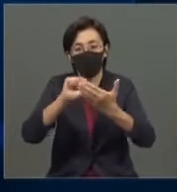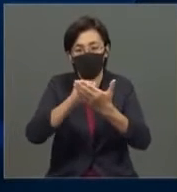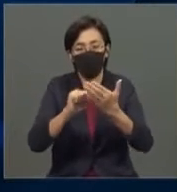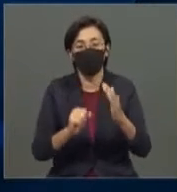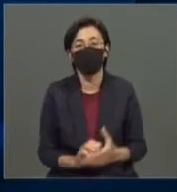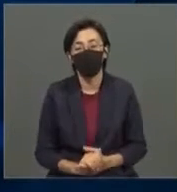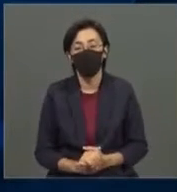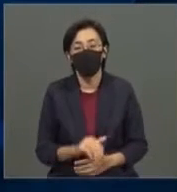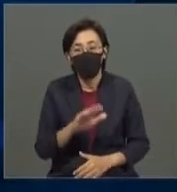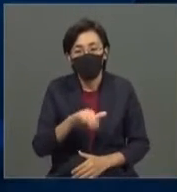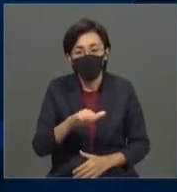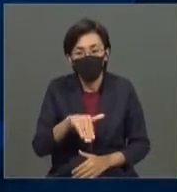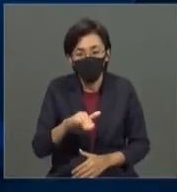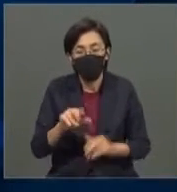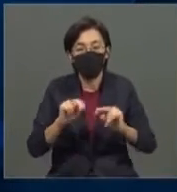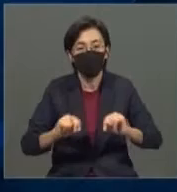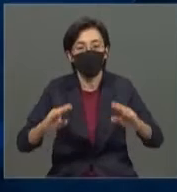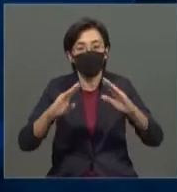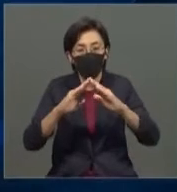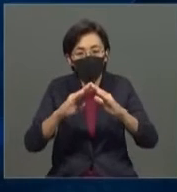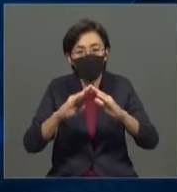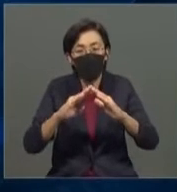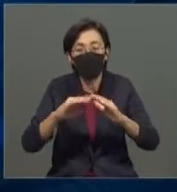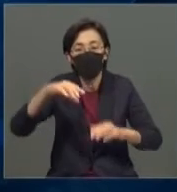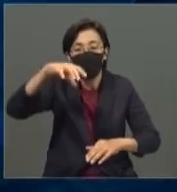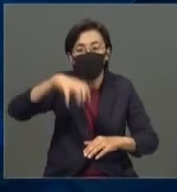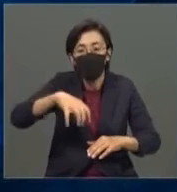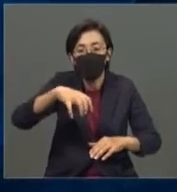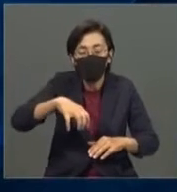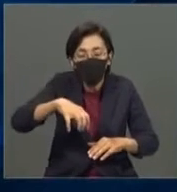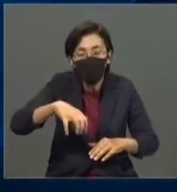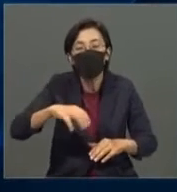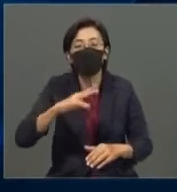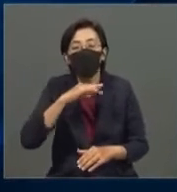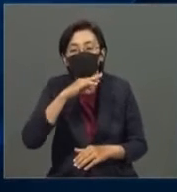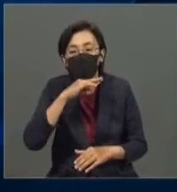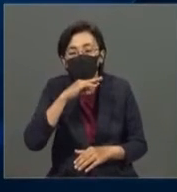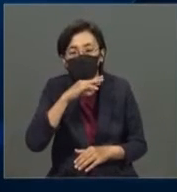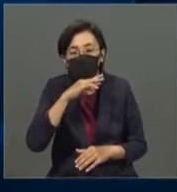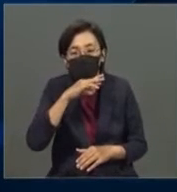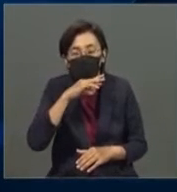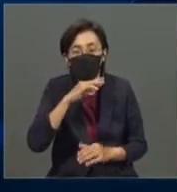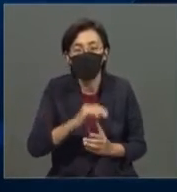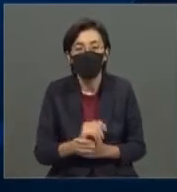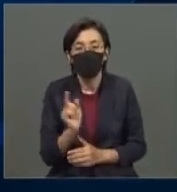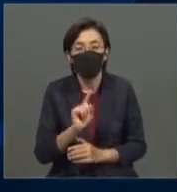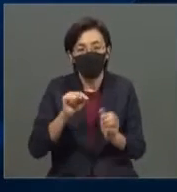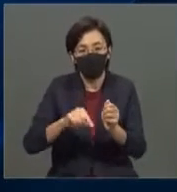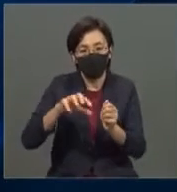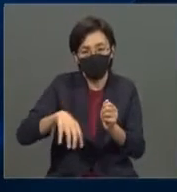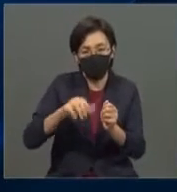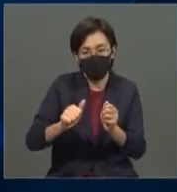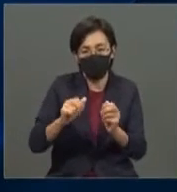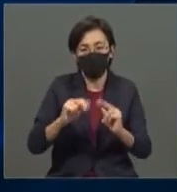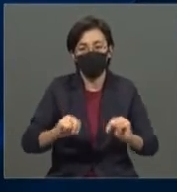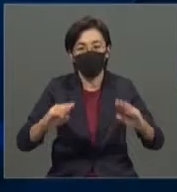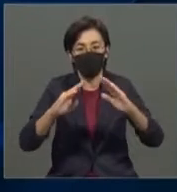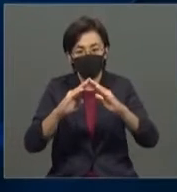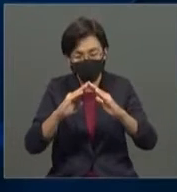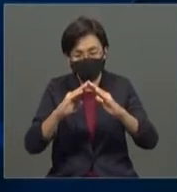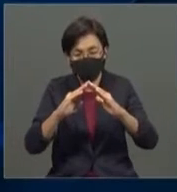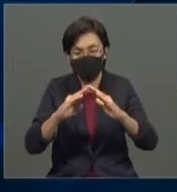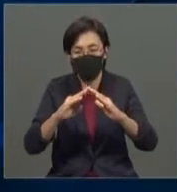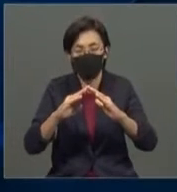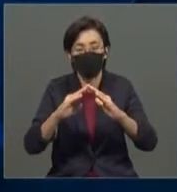ฐมอันนี้จะพบเป็นโรงงานหมูนะครับในอำเภอเมืองที่นครปฐมพบกลุ่มก้